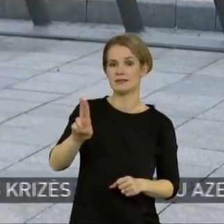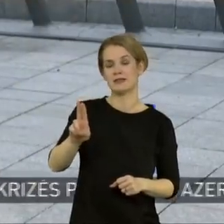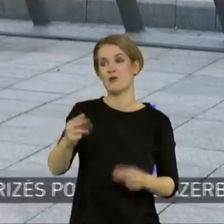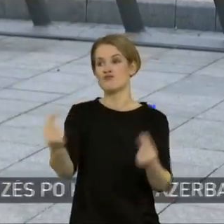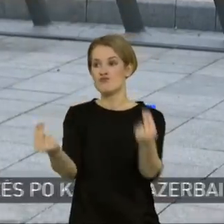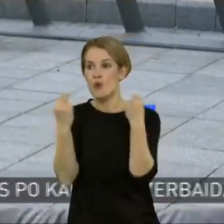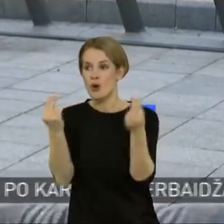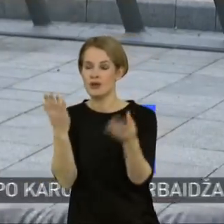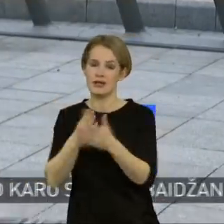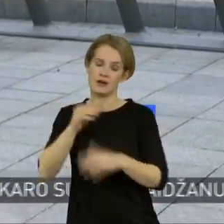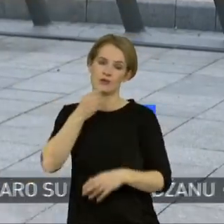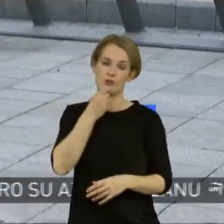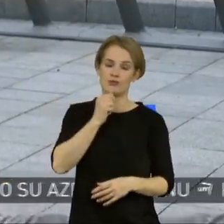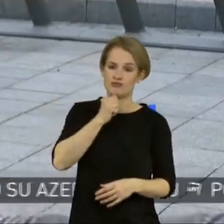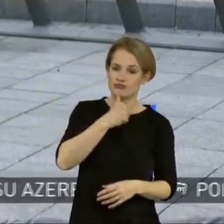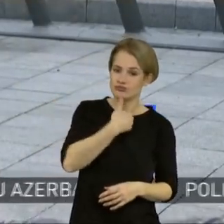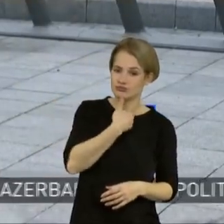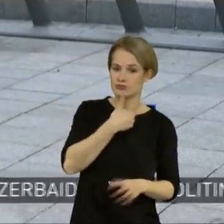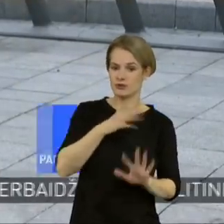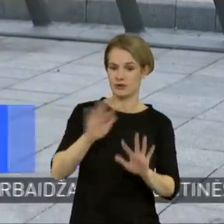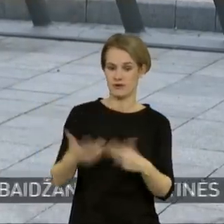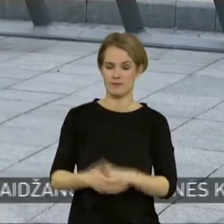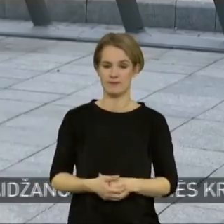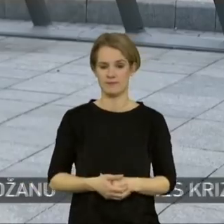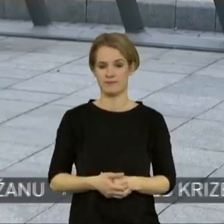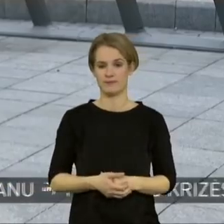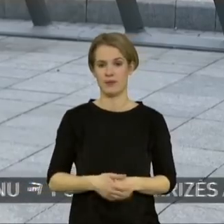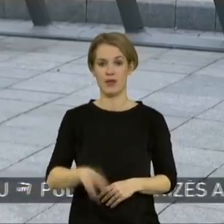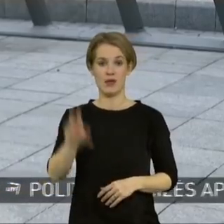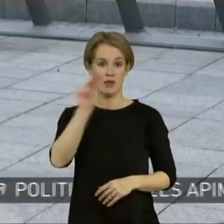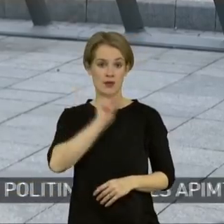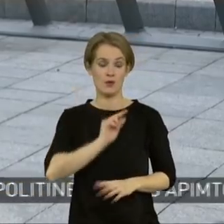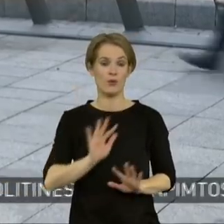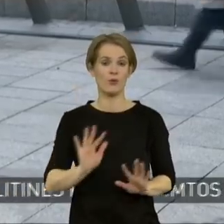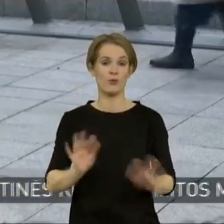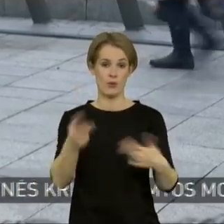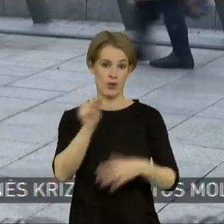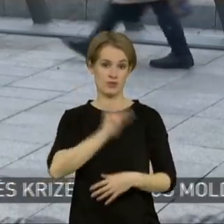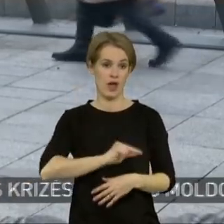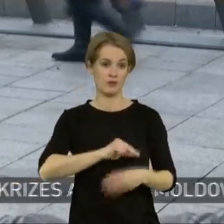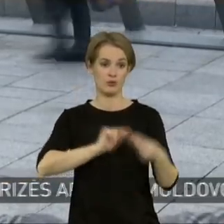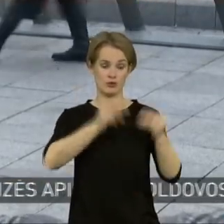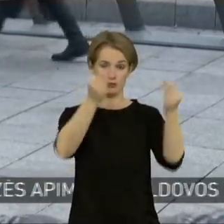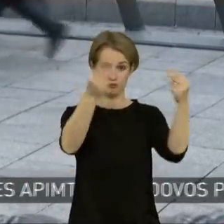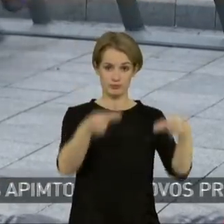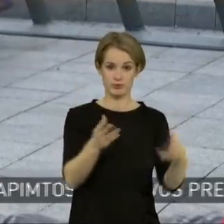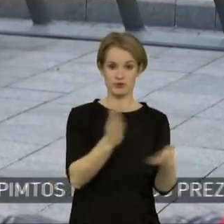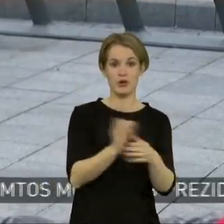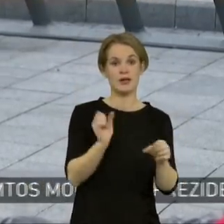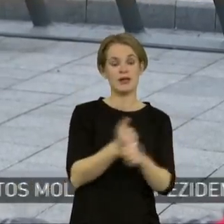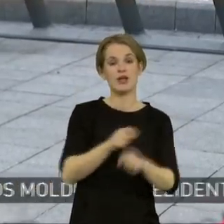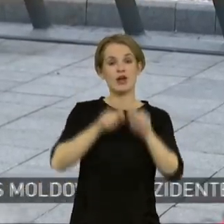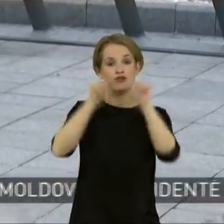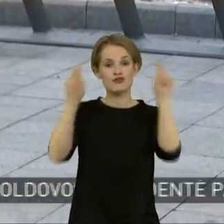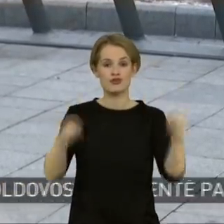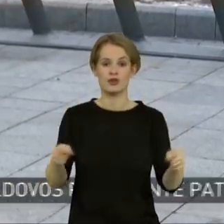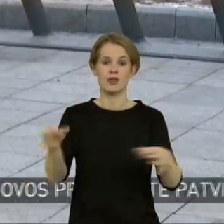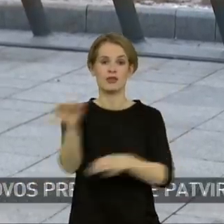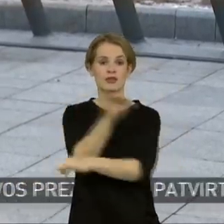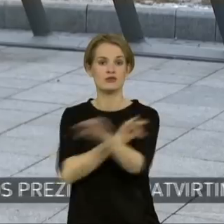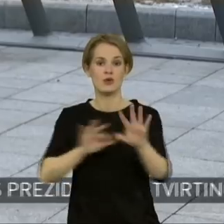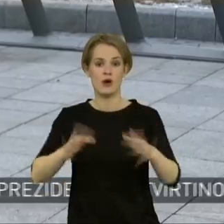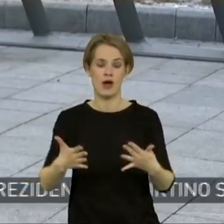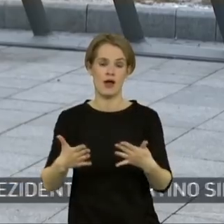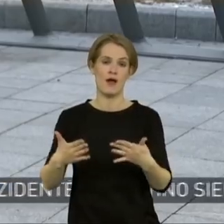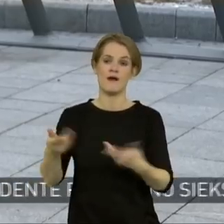Kad jie dirbtų pagal darbo sutartis, tai tokiu atveju manau, kad reikėtų pirmiausia diskusijas pradėti su verslu. Kur tie žmonės galėtų